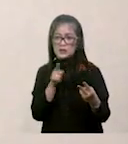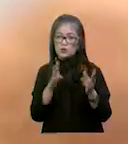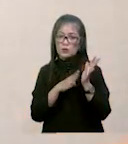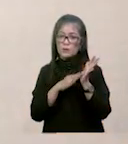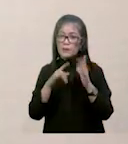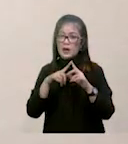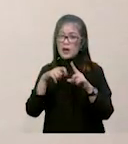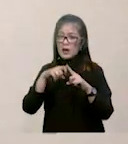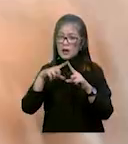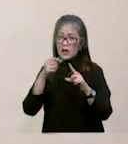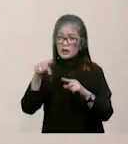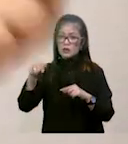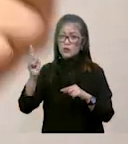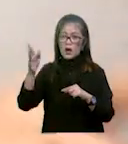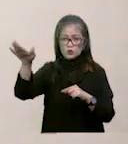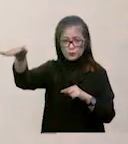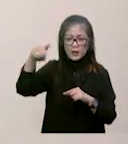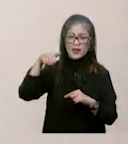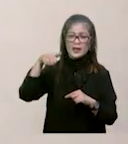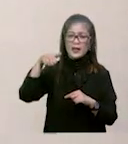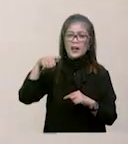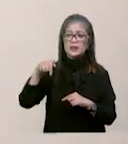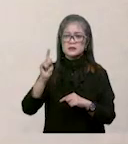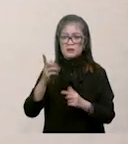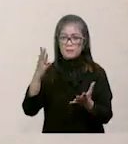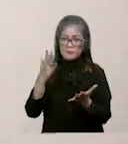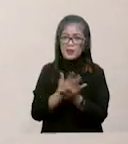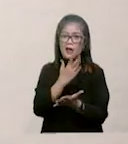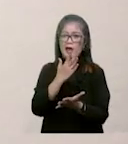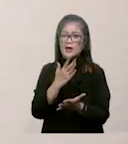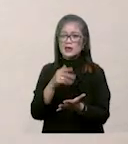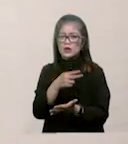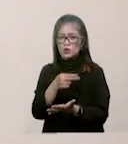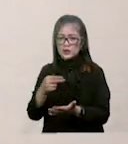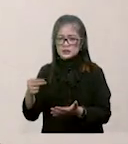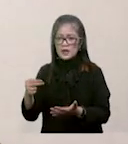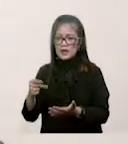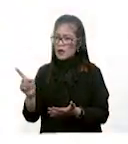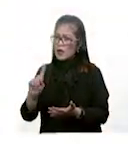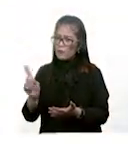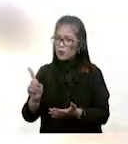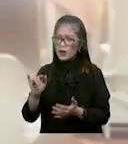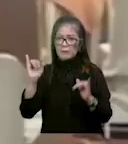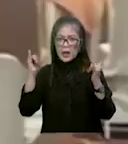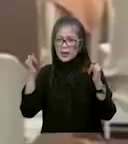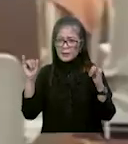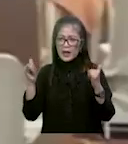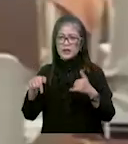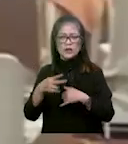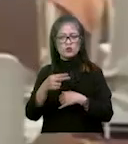dipanggil dia melakukan makar nggak boleh main-main dengan negara ini